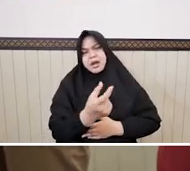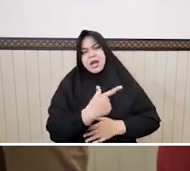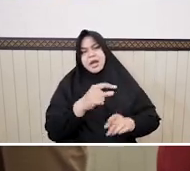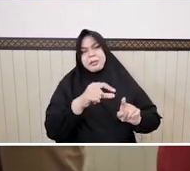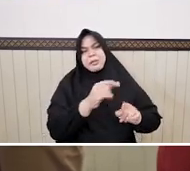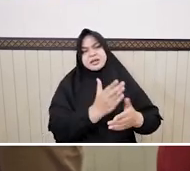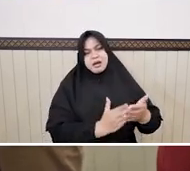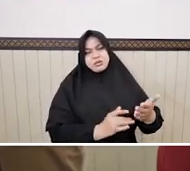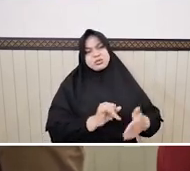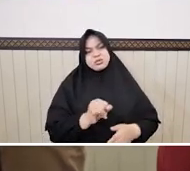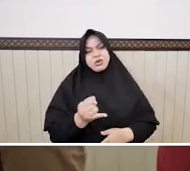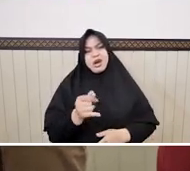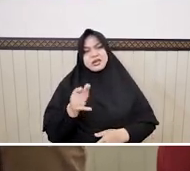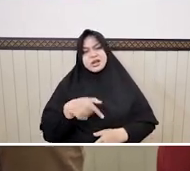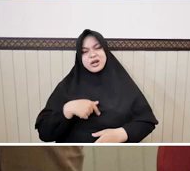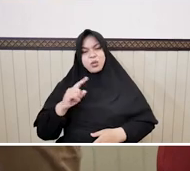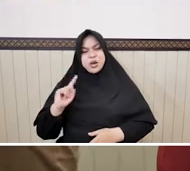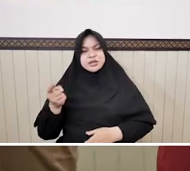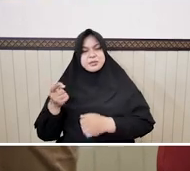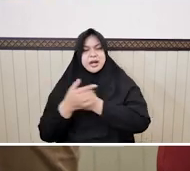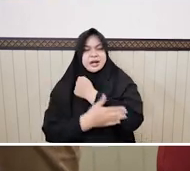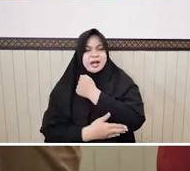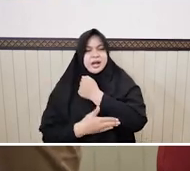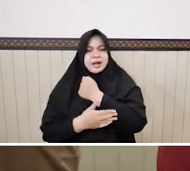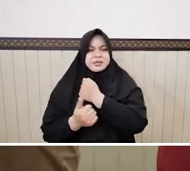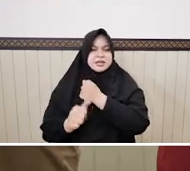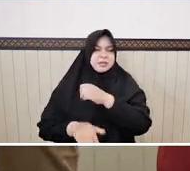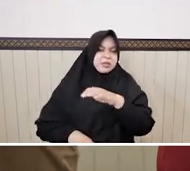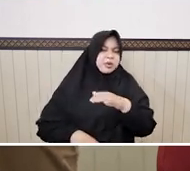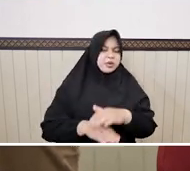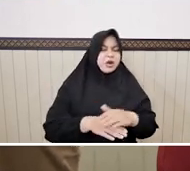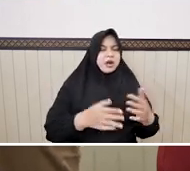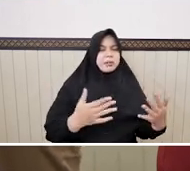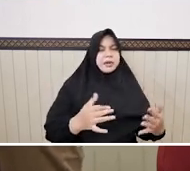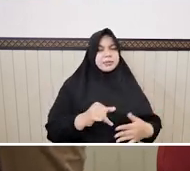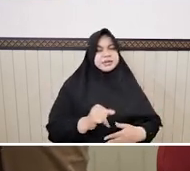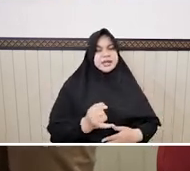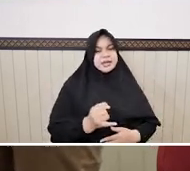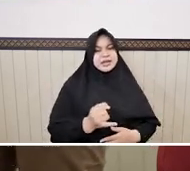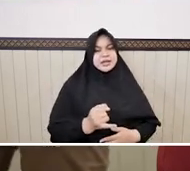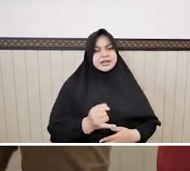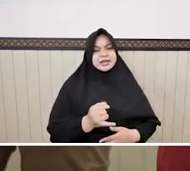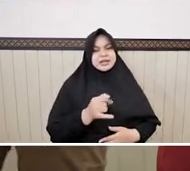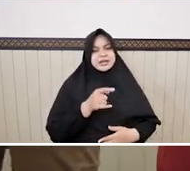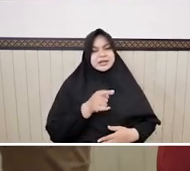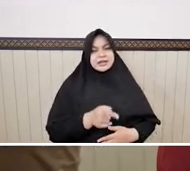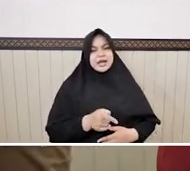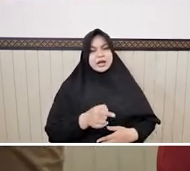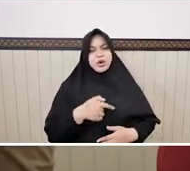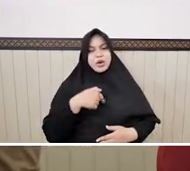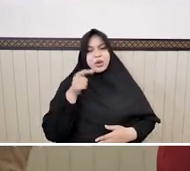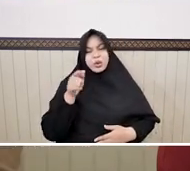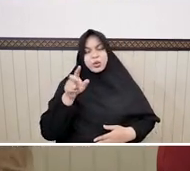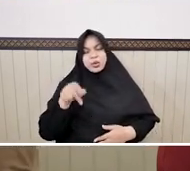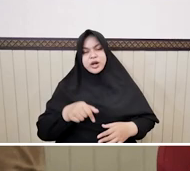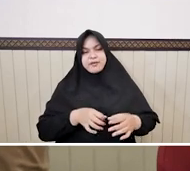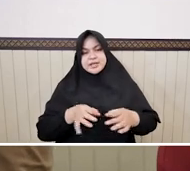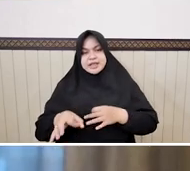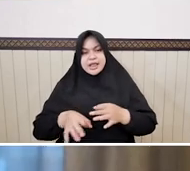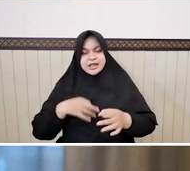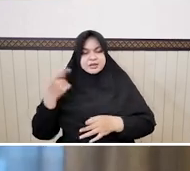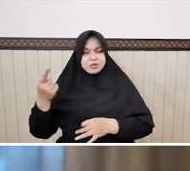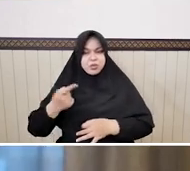juga maka kewajiban negara untuk memenuhi apa yang menjadi Karena itu adalah fasilitas